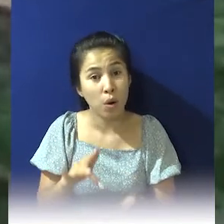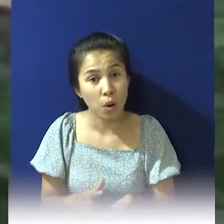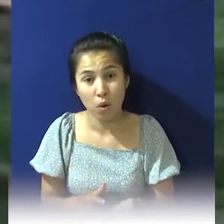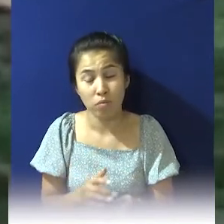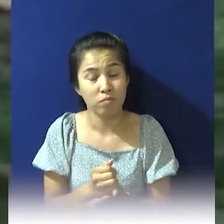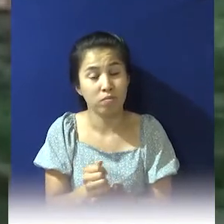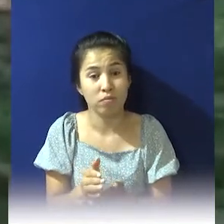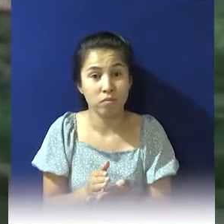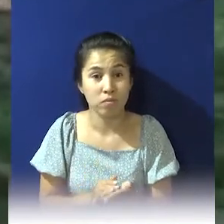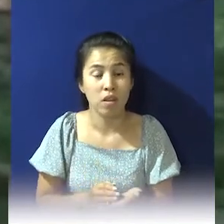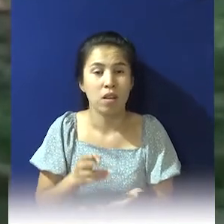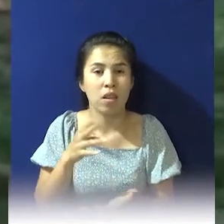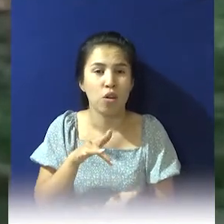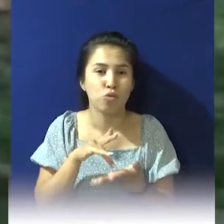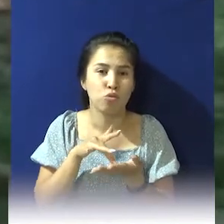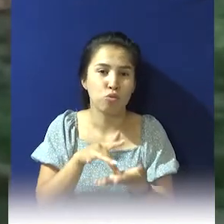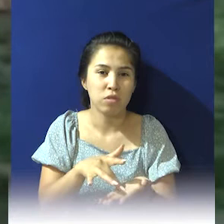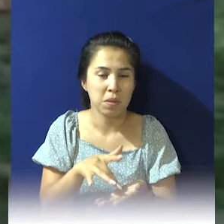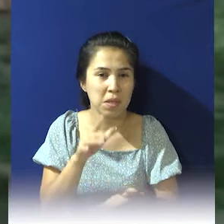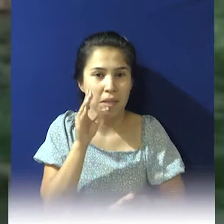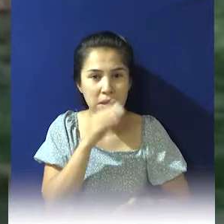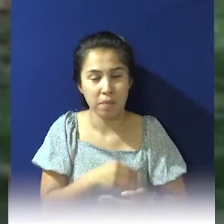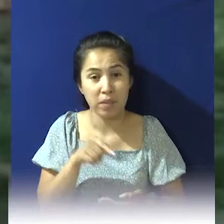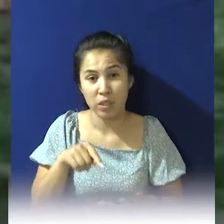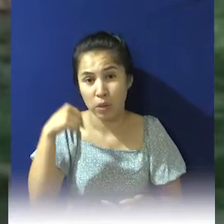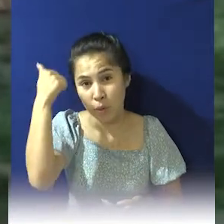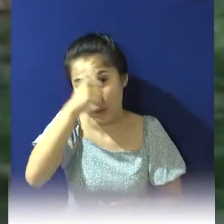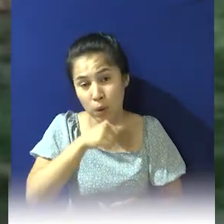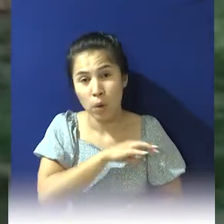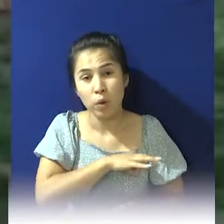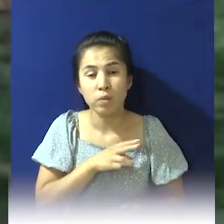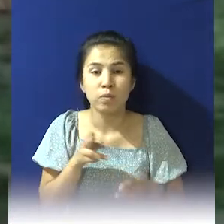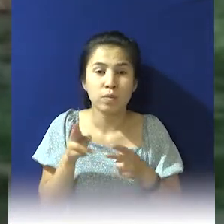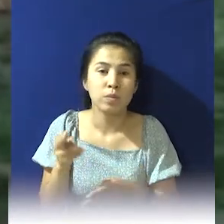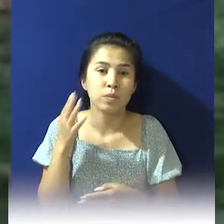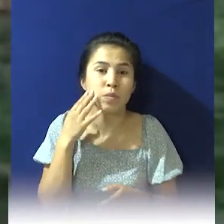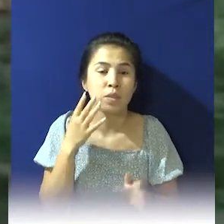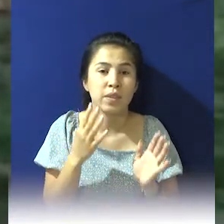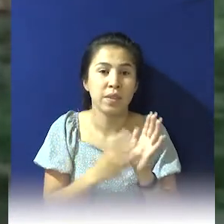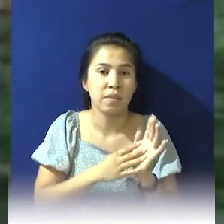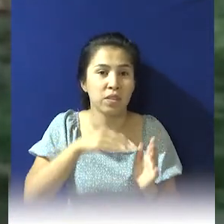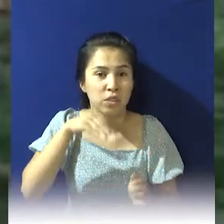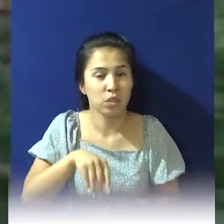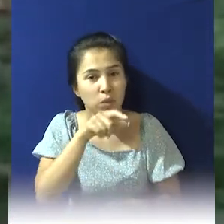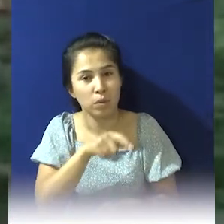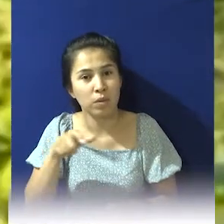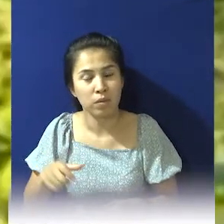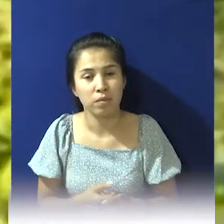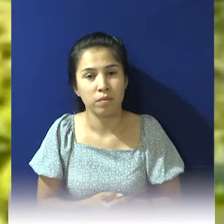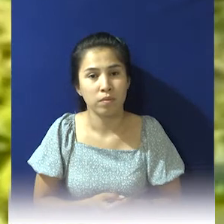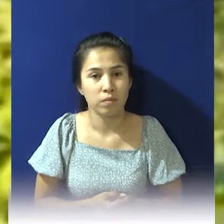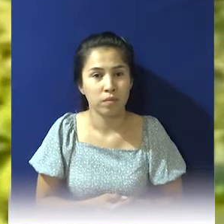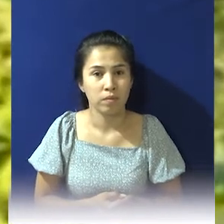как оценивается трата денежных средств. Поэтому это тоже, считаю, просто безобразие.